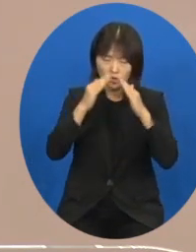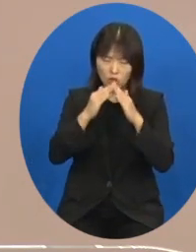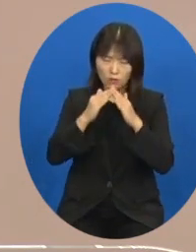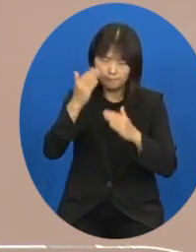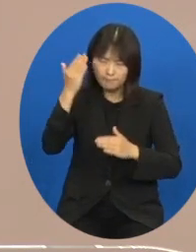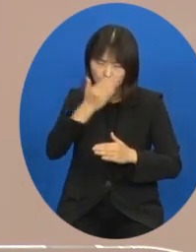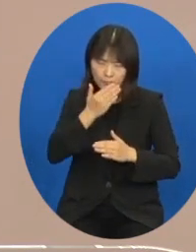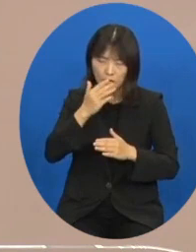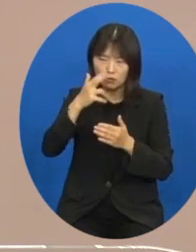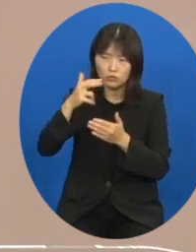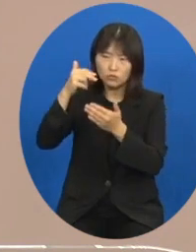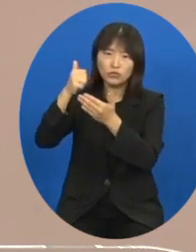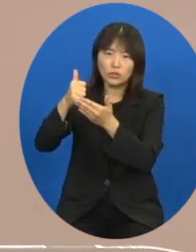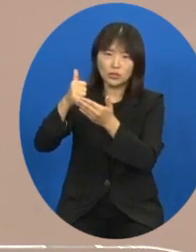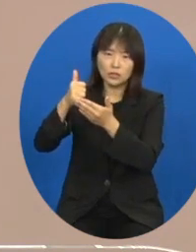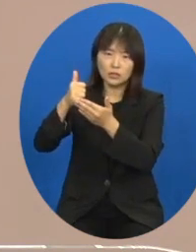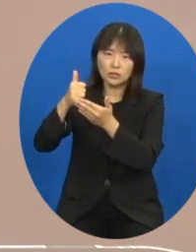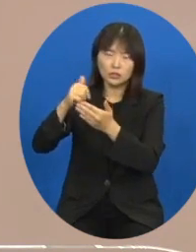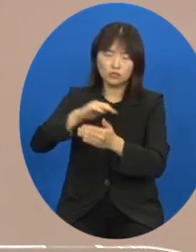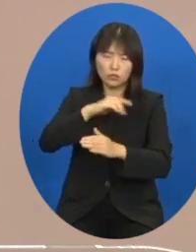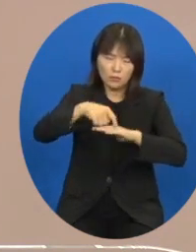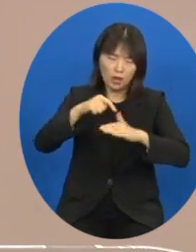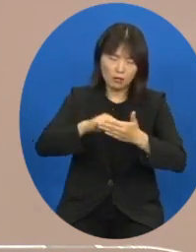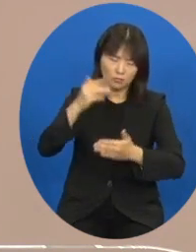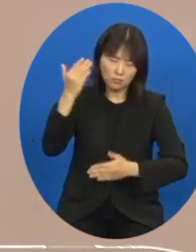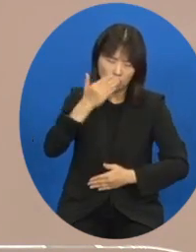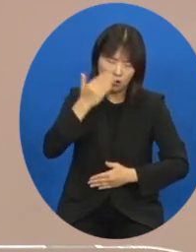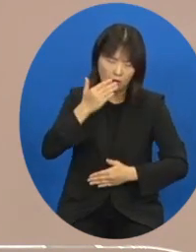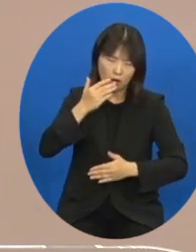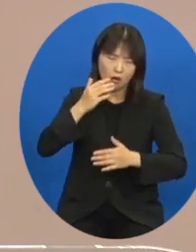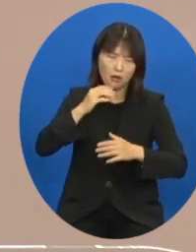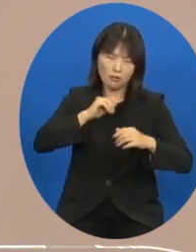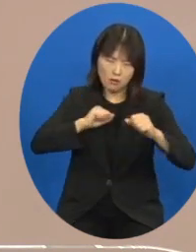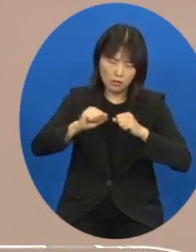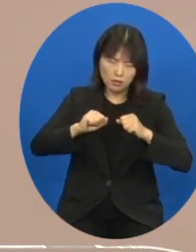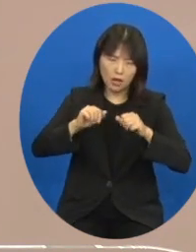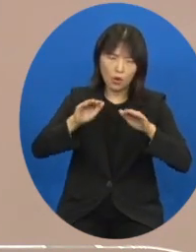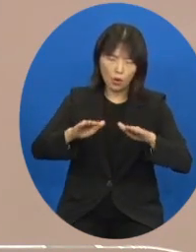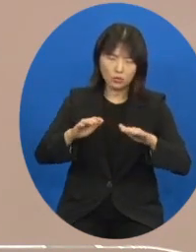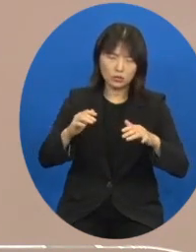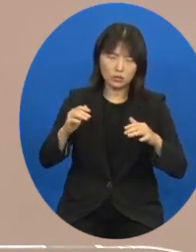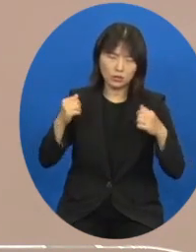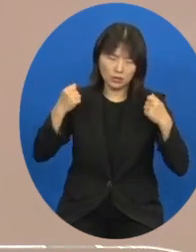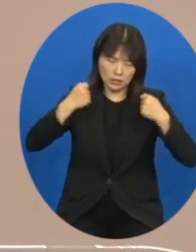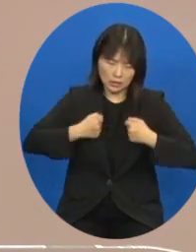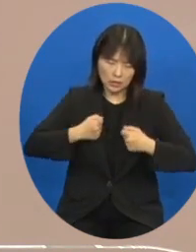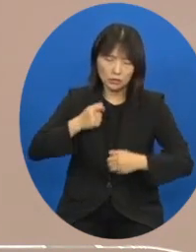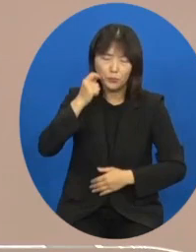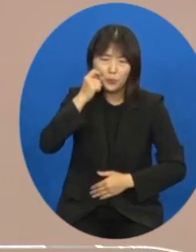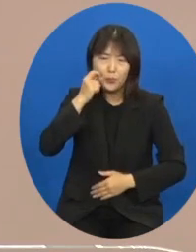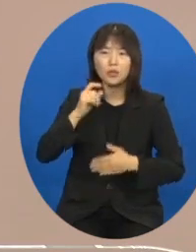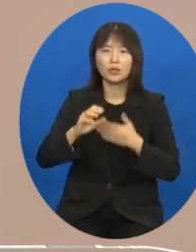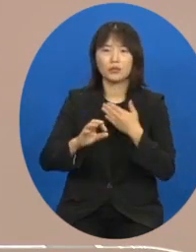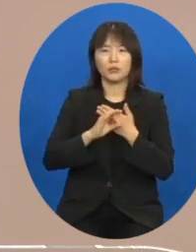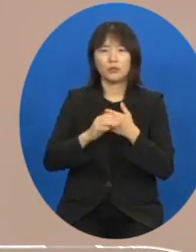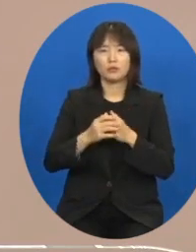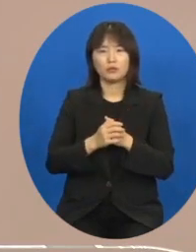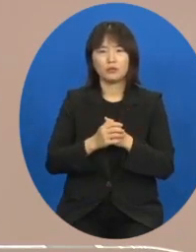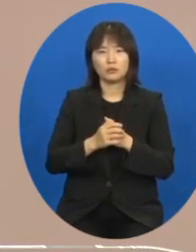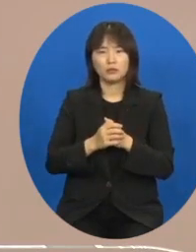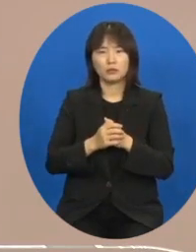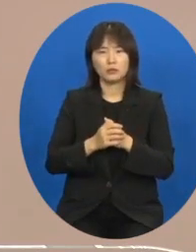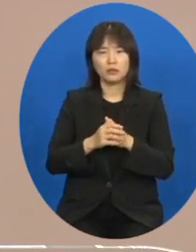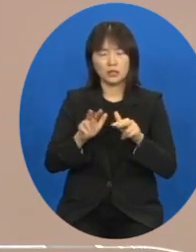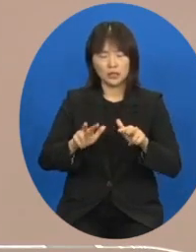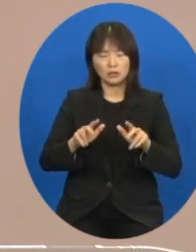주님, 우리 마음을 정말 정결하게 하시는 역사를 오늘 힘입지 못한다면 우리는 지금